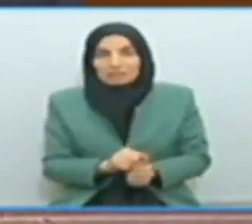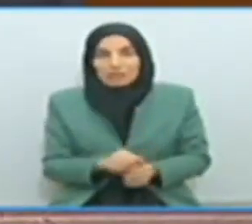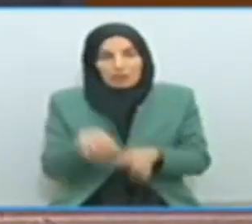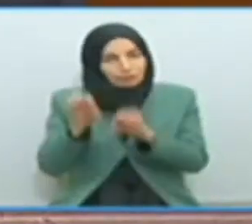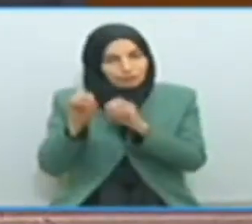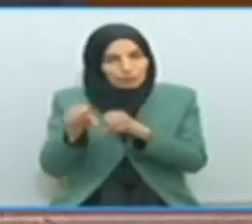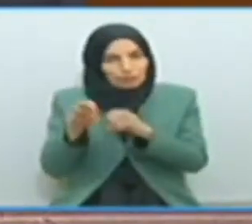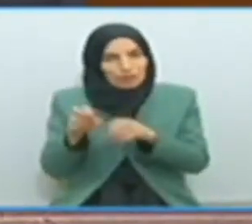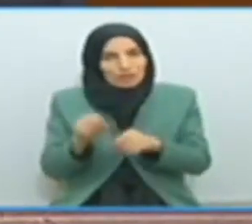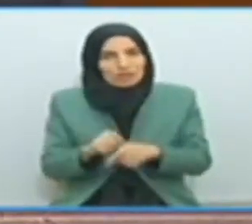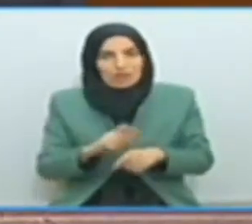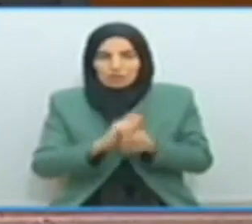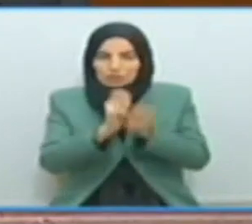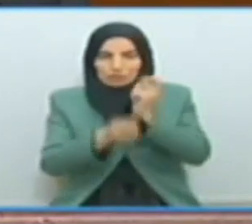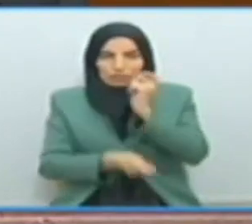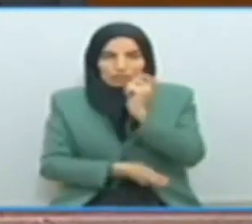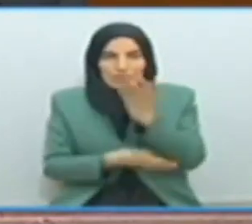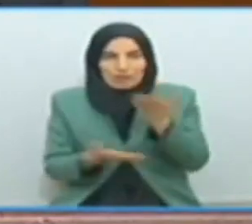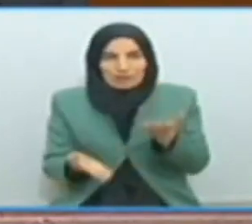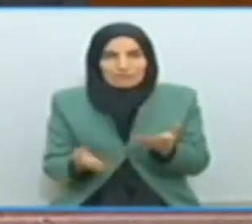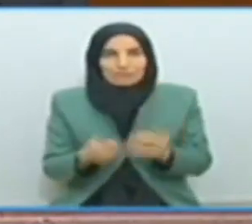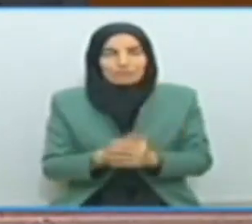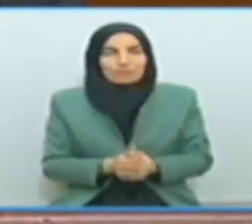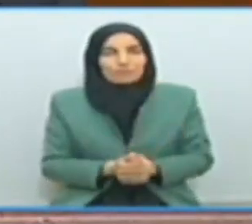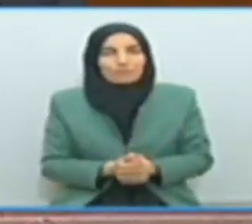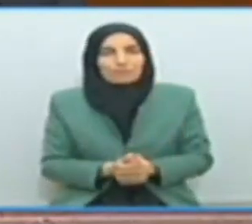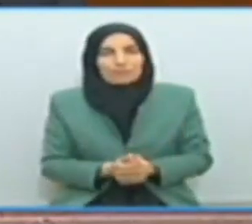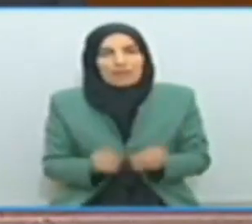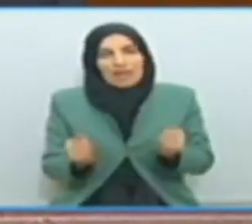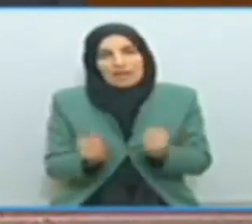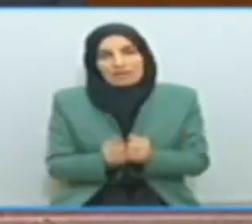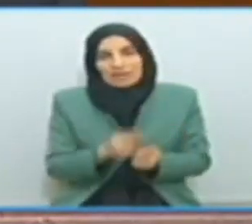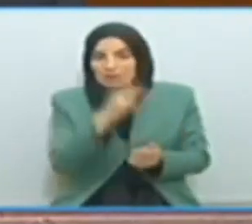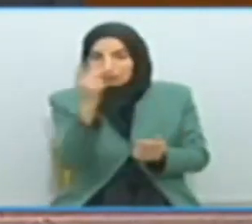ضمن مجموعة مواد الإيقاظ مع التربية الفنية والتربية الموسيقية.